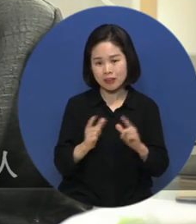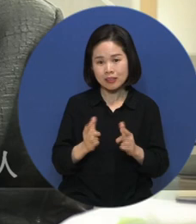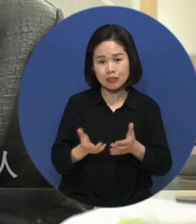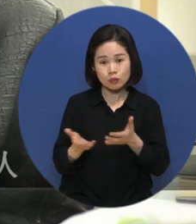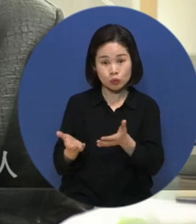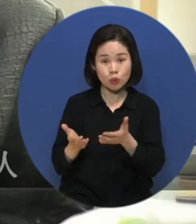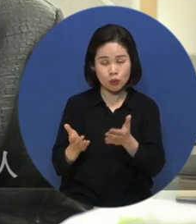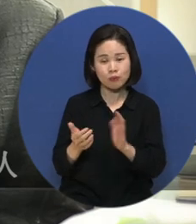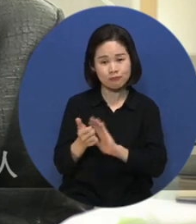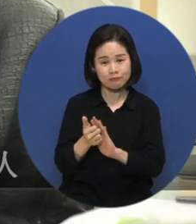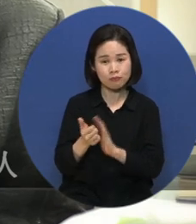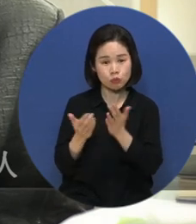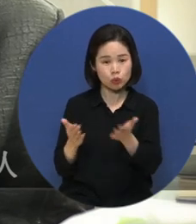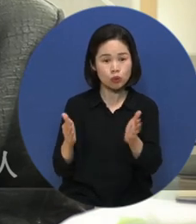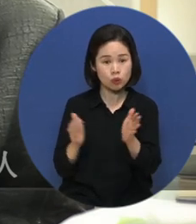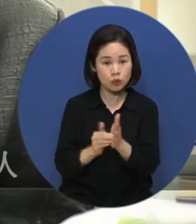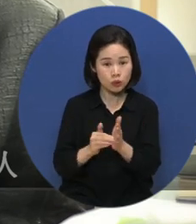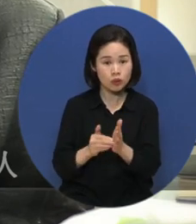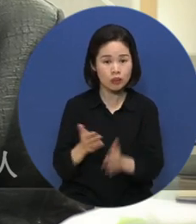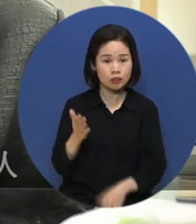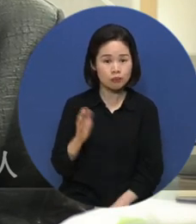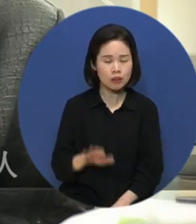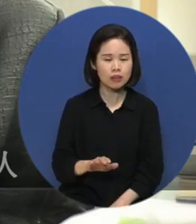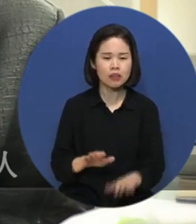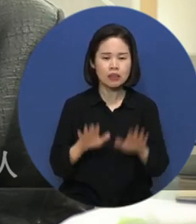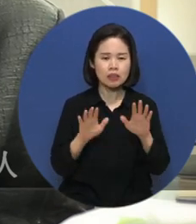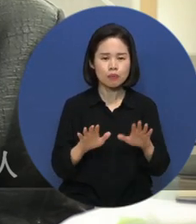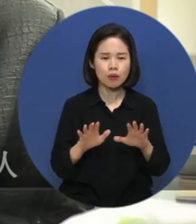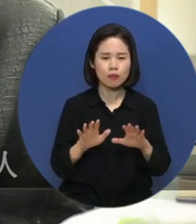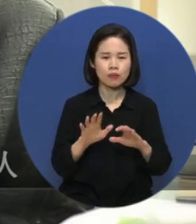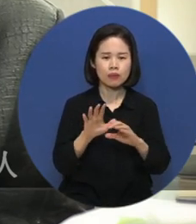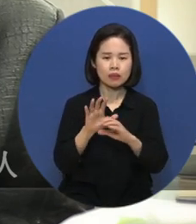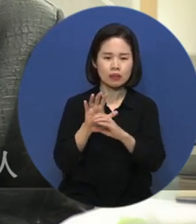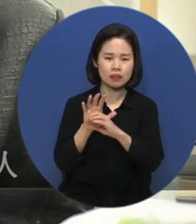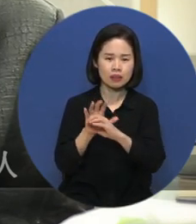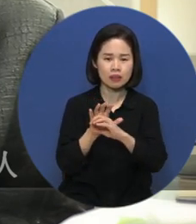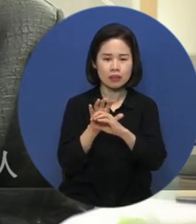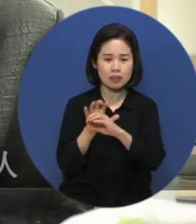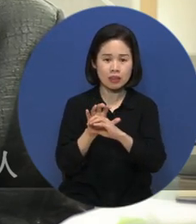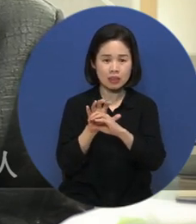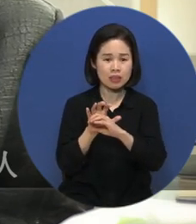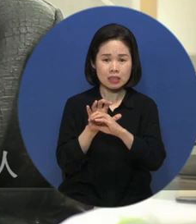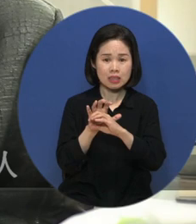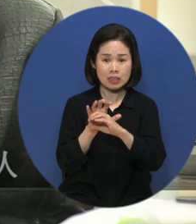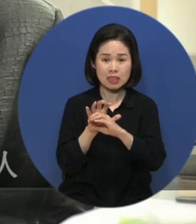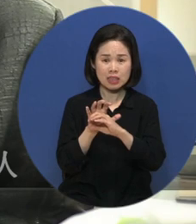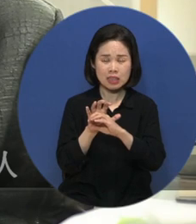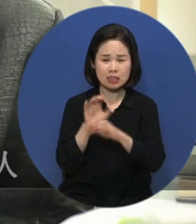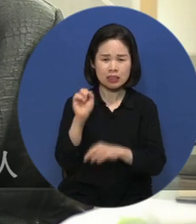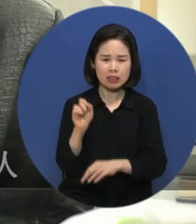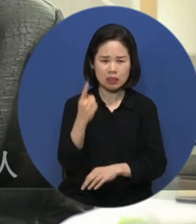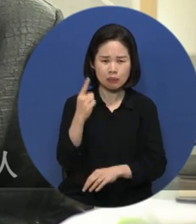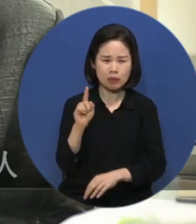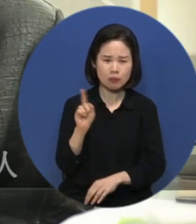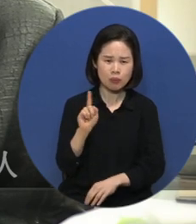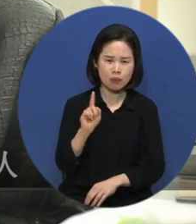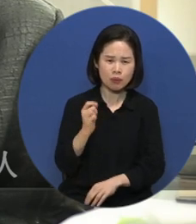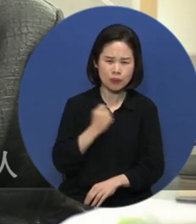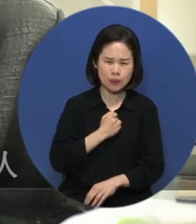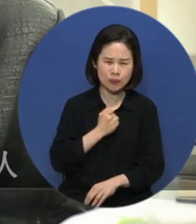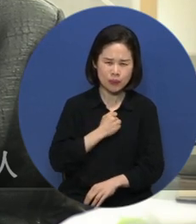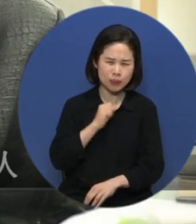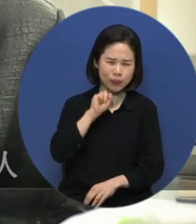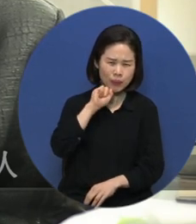이번 코로나 사태를 넘어서면서 굉장히 답답하고 어려웠을